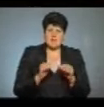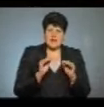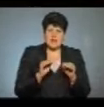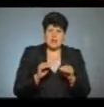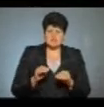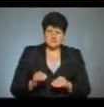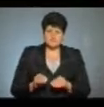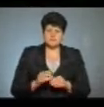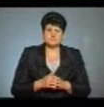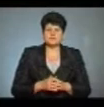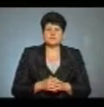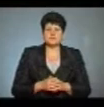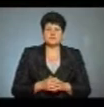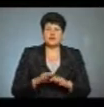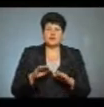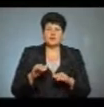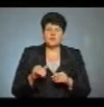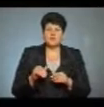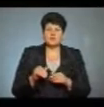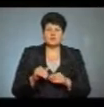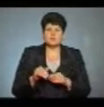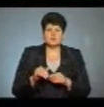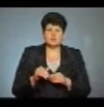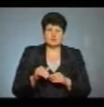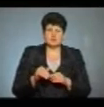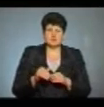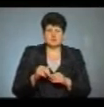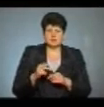Наприклад, ротор-джин. Потім по проходженню